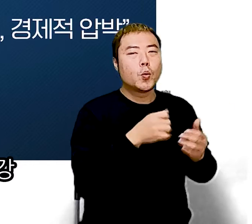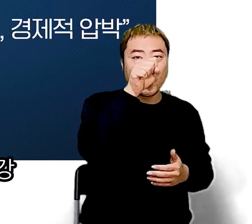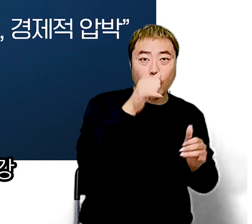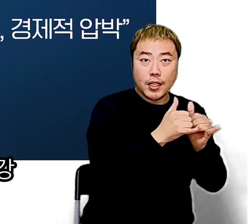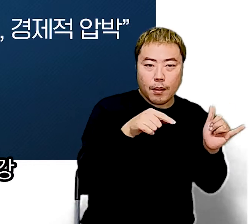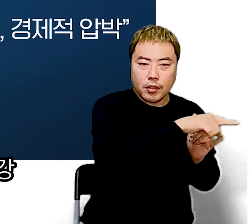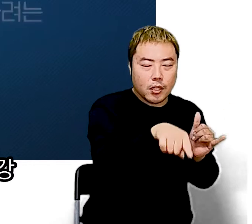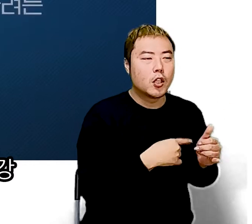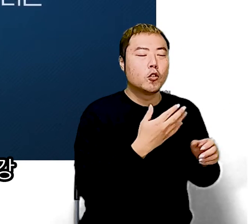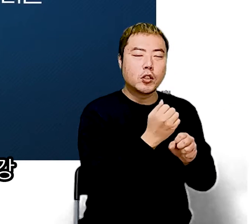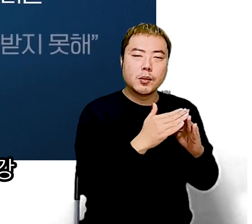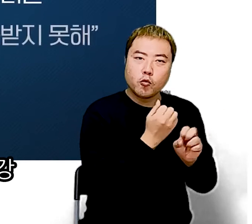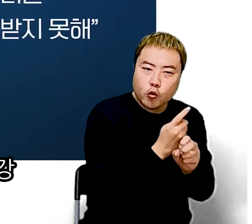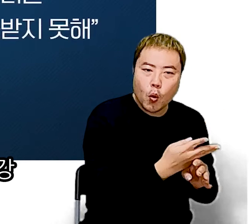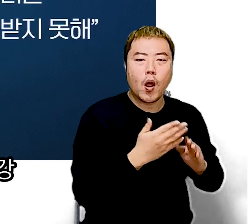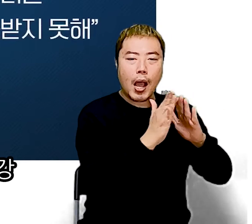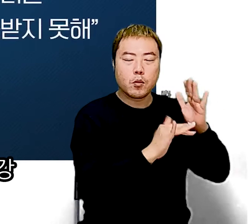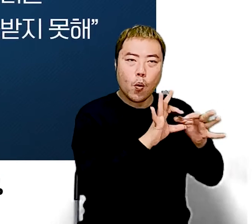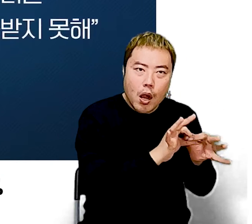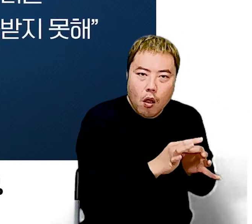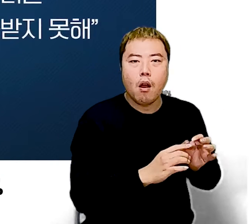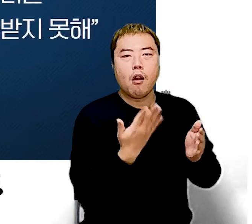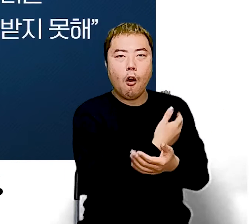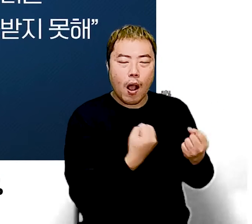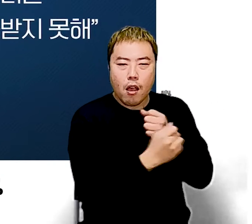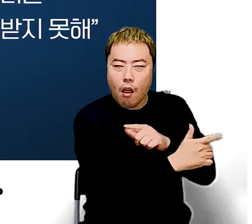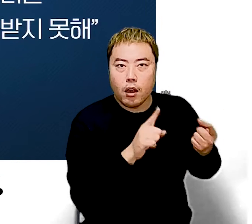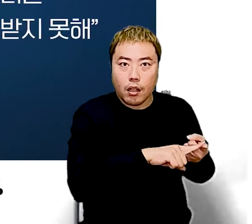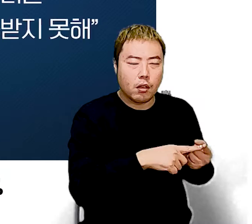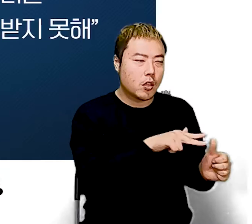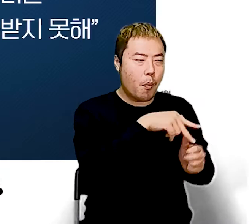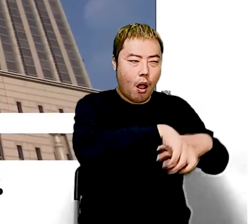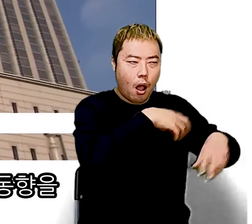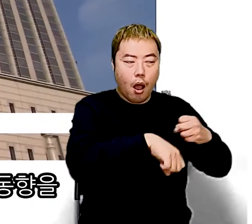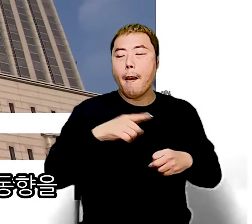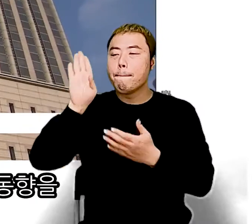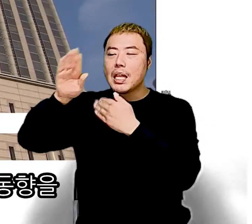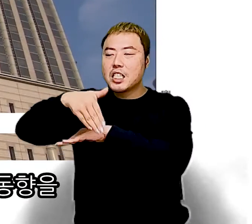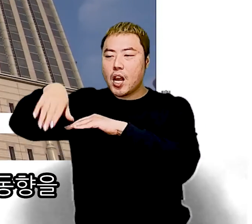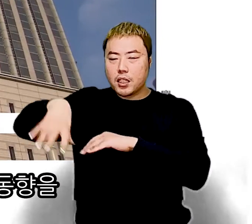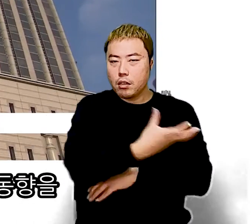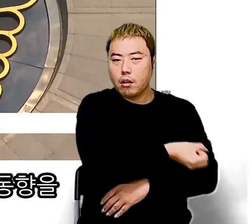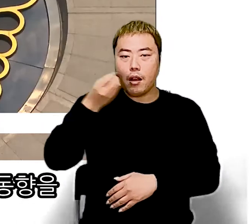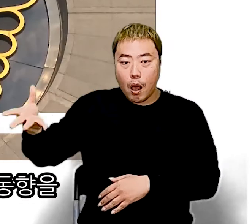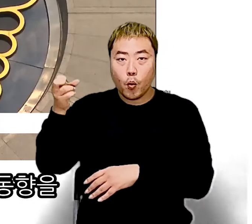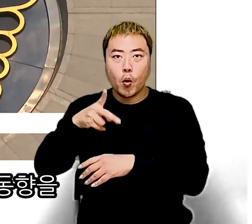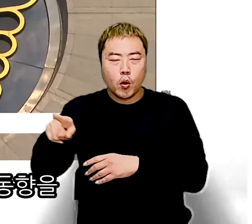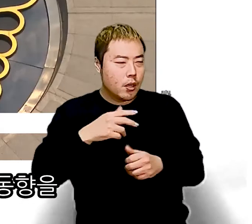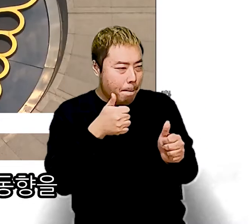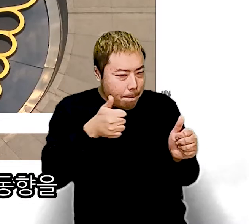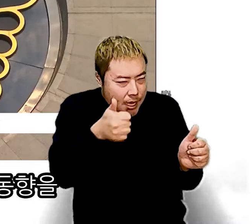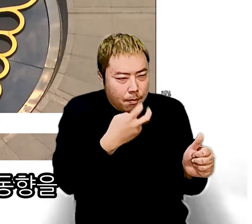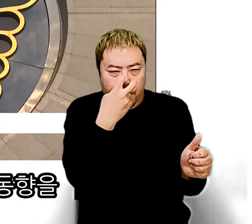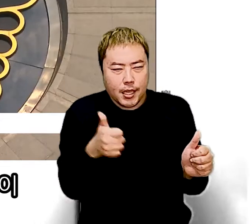모임, 가족 건강 정보 등을 파악해서 미래전략실에 보고하고 위행 및 감시를 통해